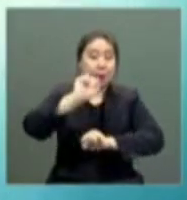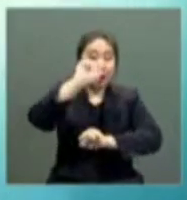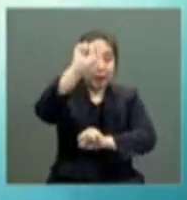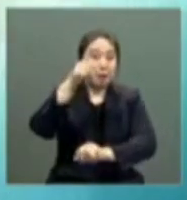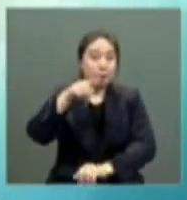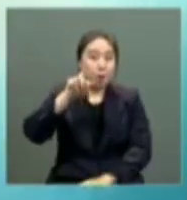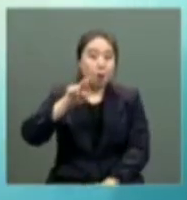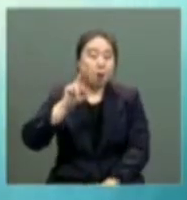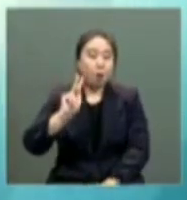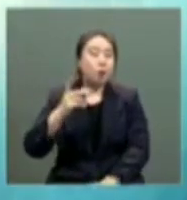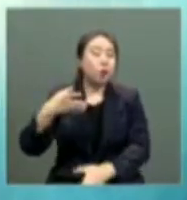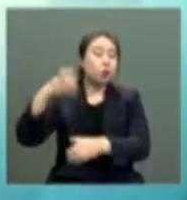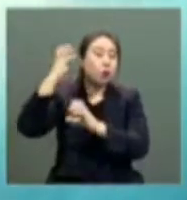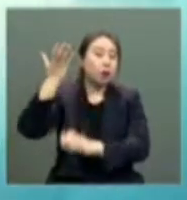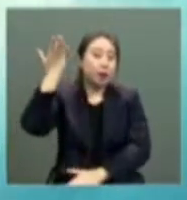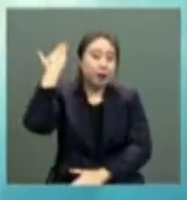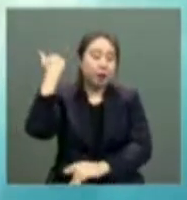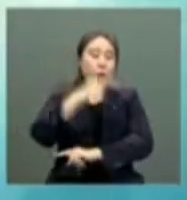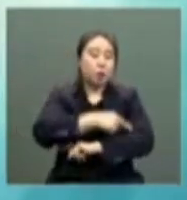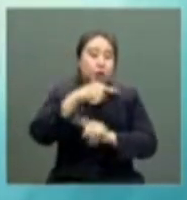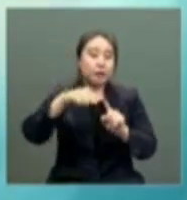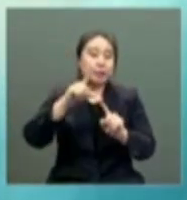ติดต่อนะครับว่าเรื่องของตัวเลขนี้ดีขึ้นอย่างไรเช่นเดียวกันกับการประกาศใช้พรกย้อนกลับไปถึงวันที่27